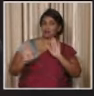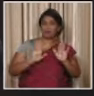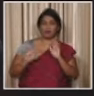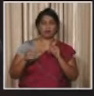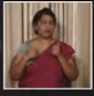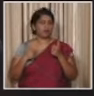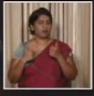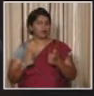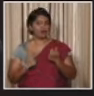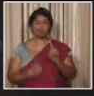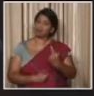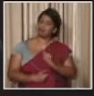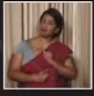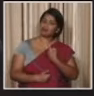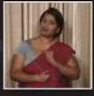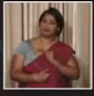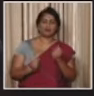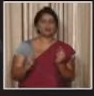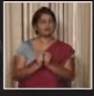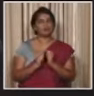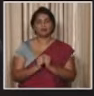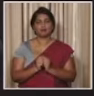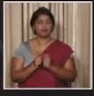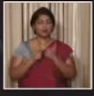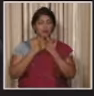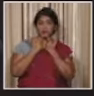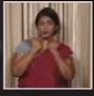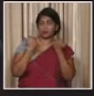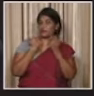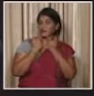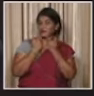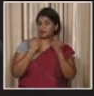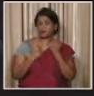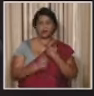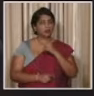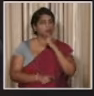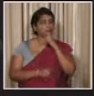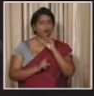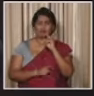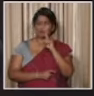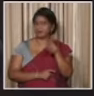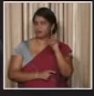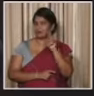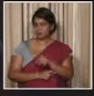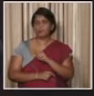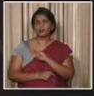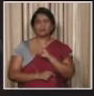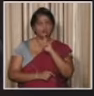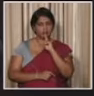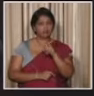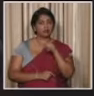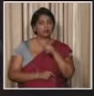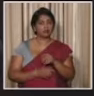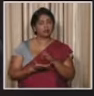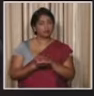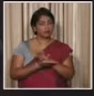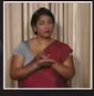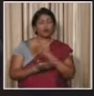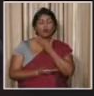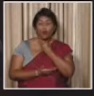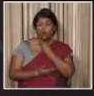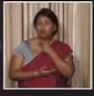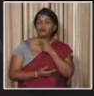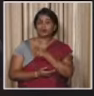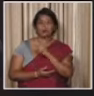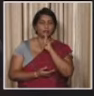කළා තනියම තමයි මේක කළේ මේ වගේ ප්‍රශස්ති ගීත ගායනා කරන එක වැරදි කියන එක කියමින් මේවා සම්පූර්ණයෙන් බොරු බයිලා කියන